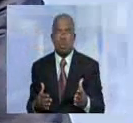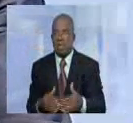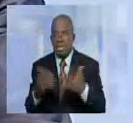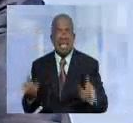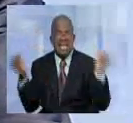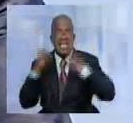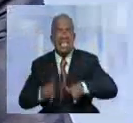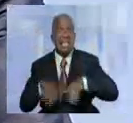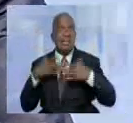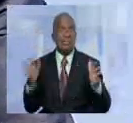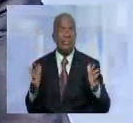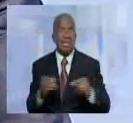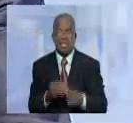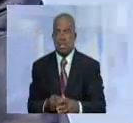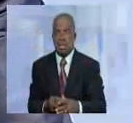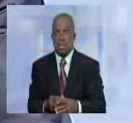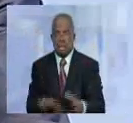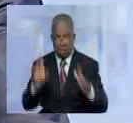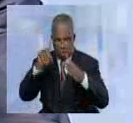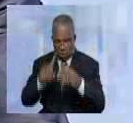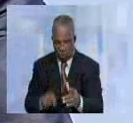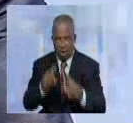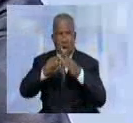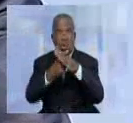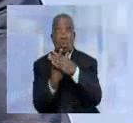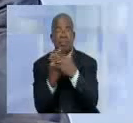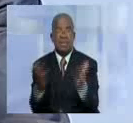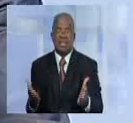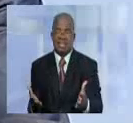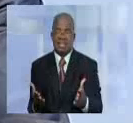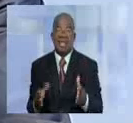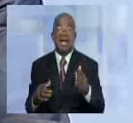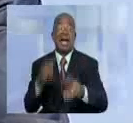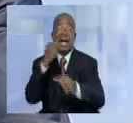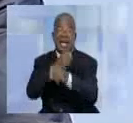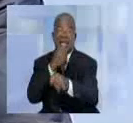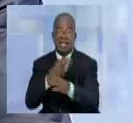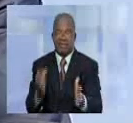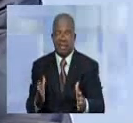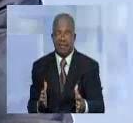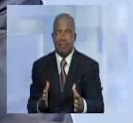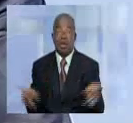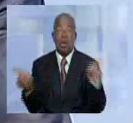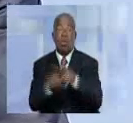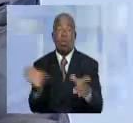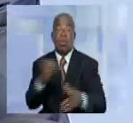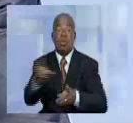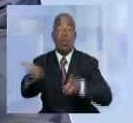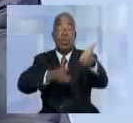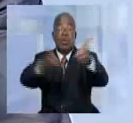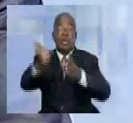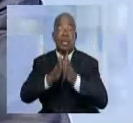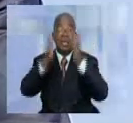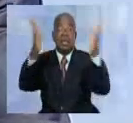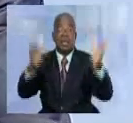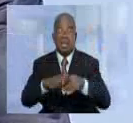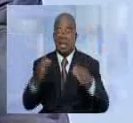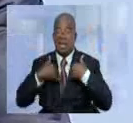projet. Et maintenant, il y a la phase de réalisation. Il y a d'autres intervenants. Et comme le disait tout à l'heure le directeur général de